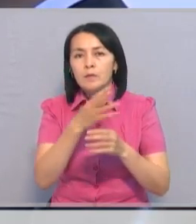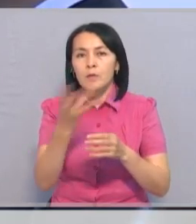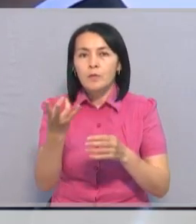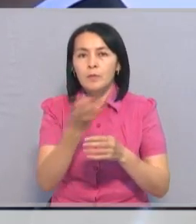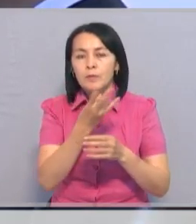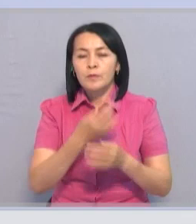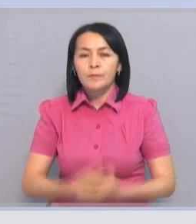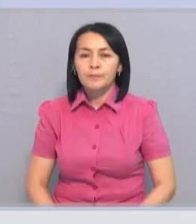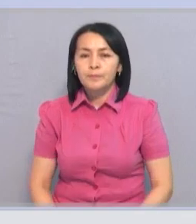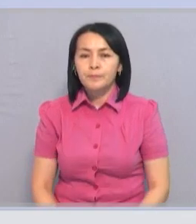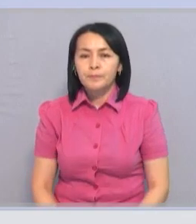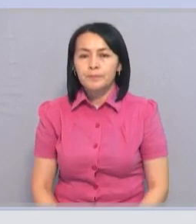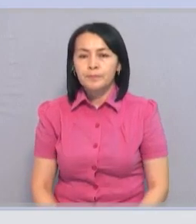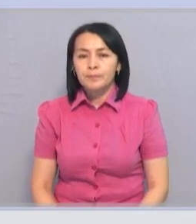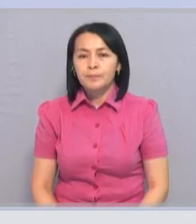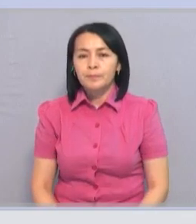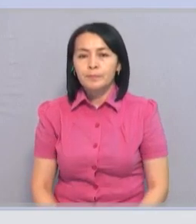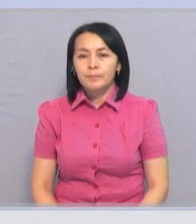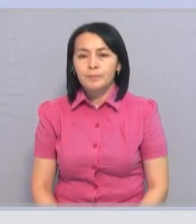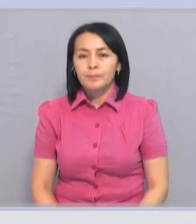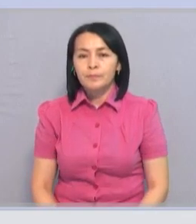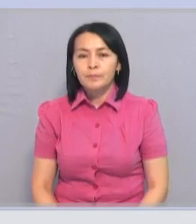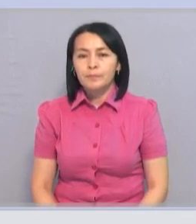необходимым оборудованием.